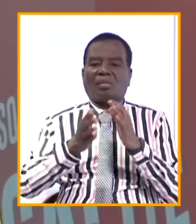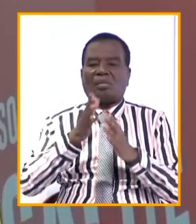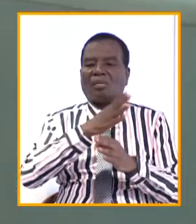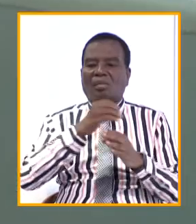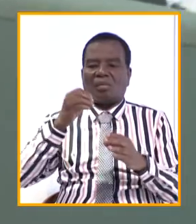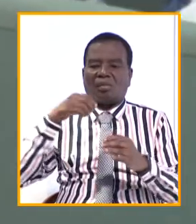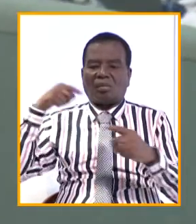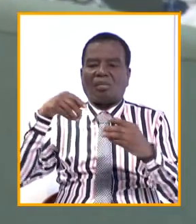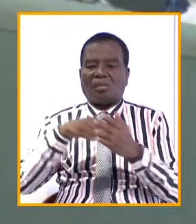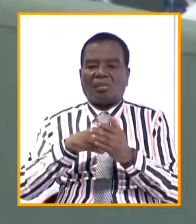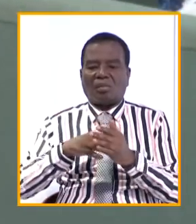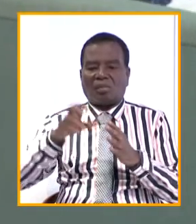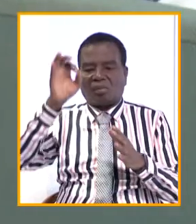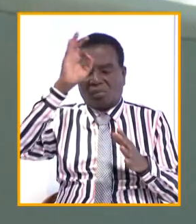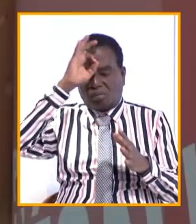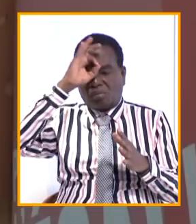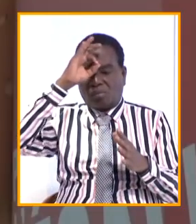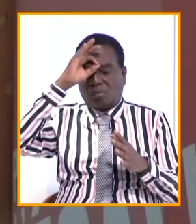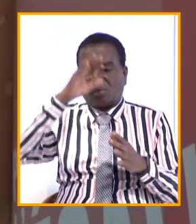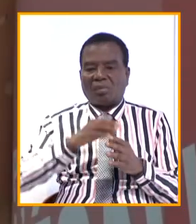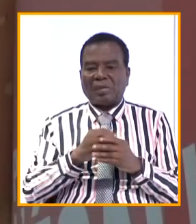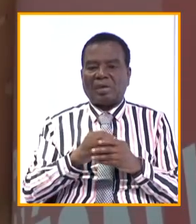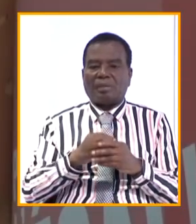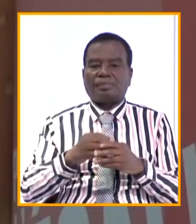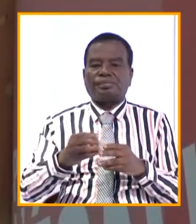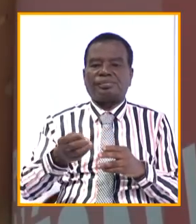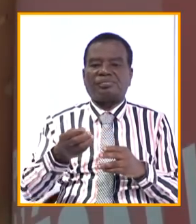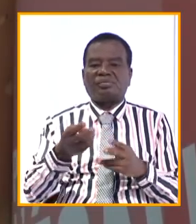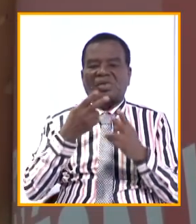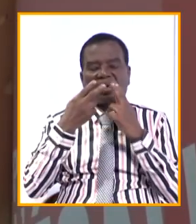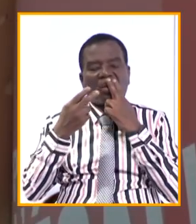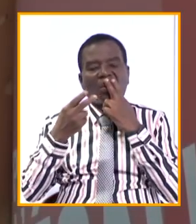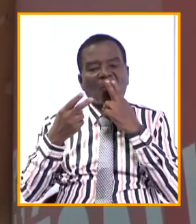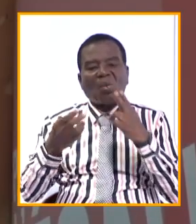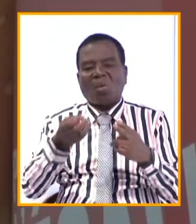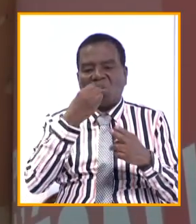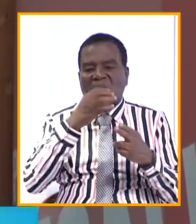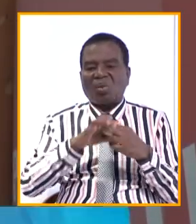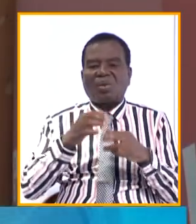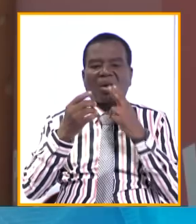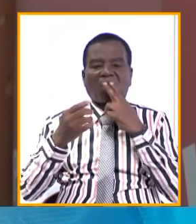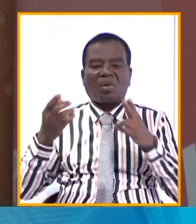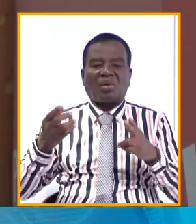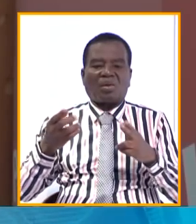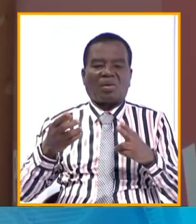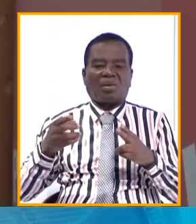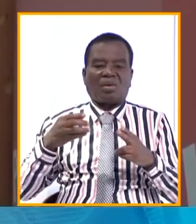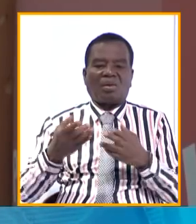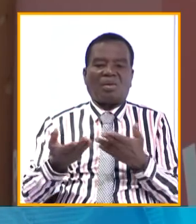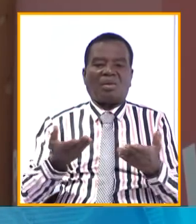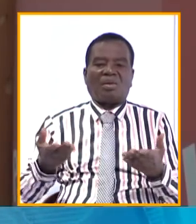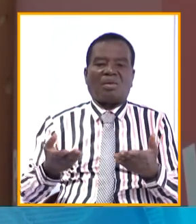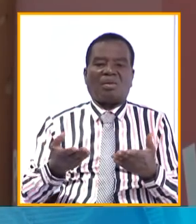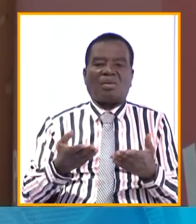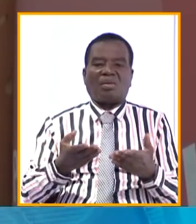de lutte contre le paludisme. Le tabagisme, c'est la consommation du tabac de façon occasionnelle, de façon